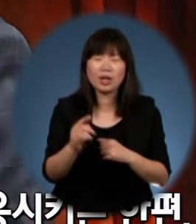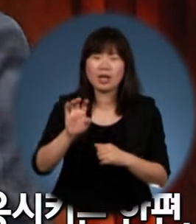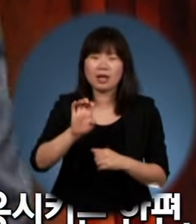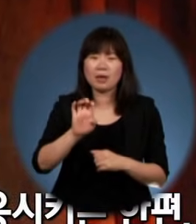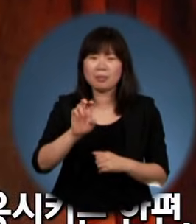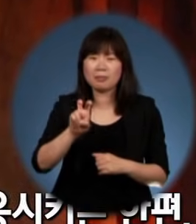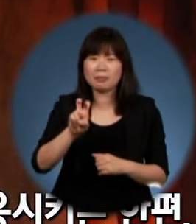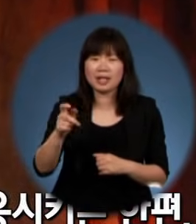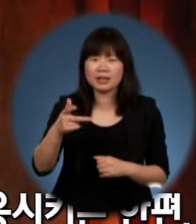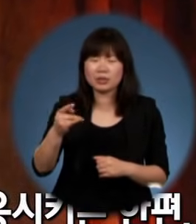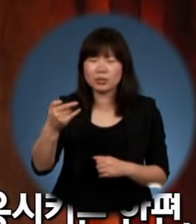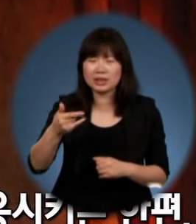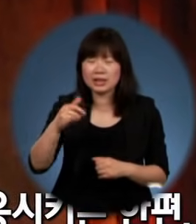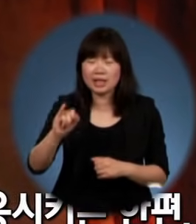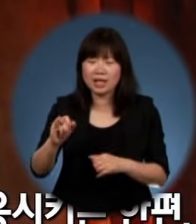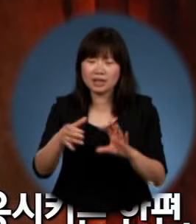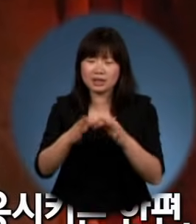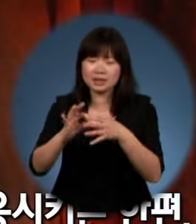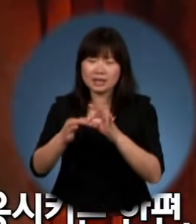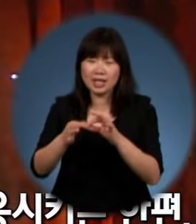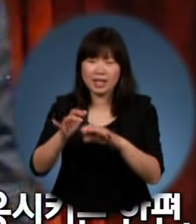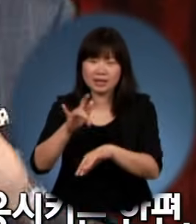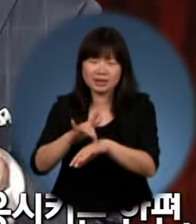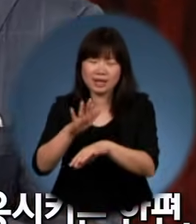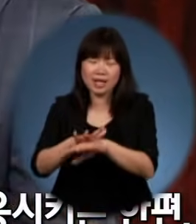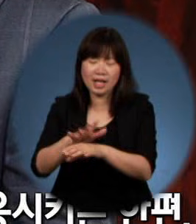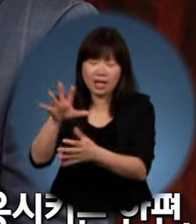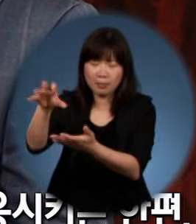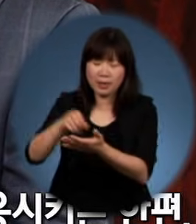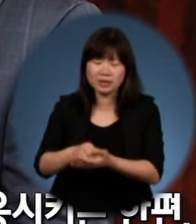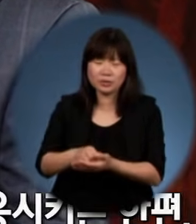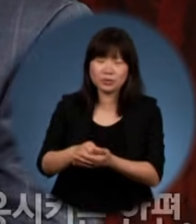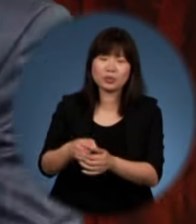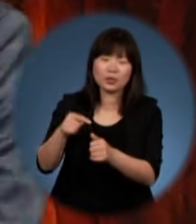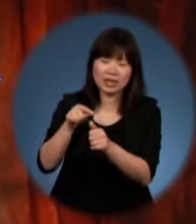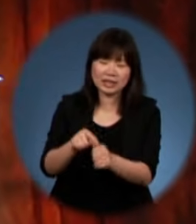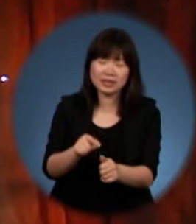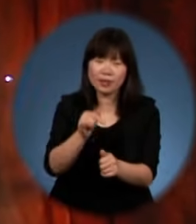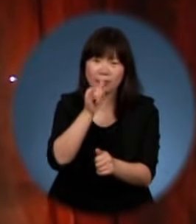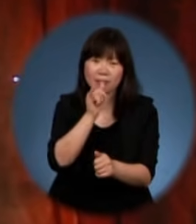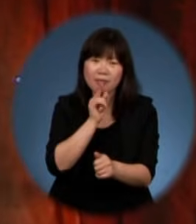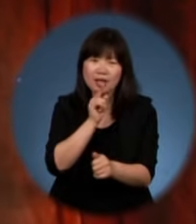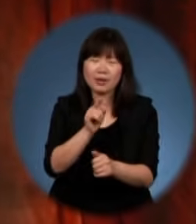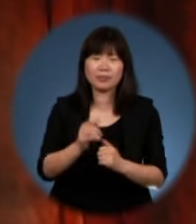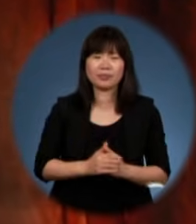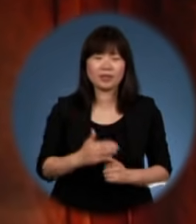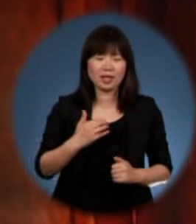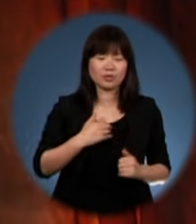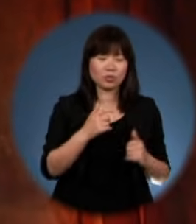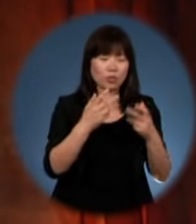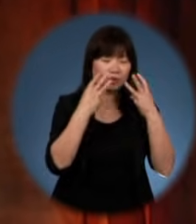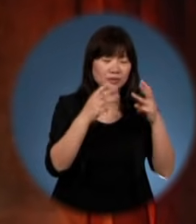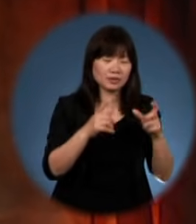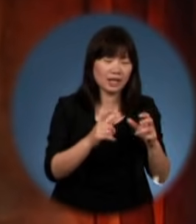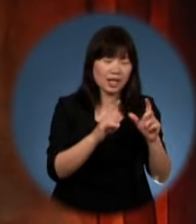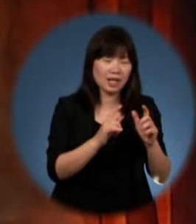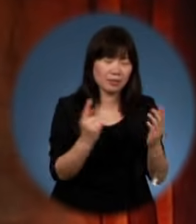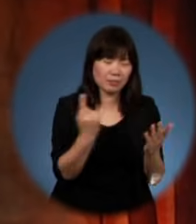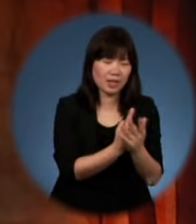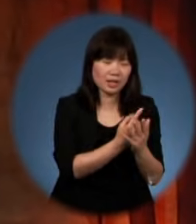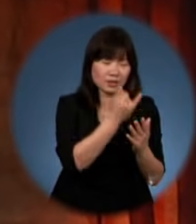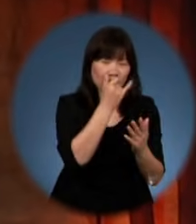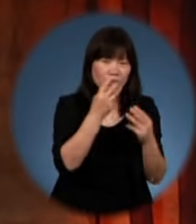관습을 받아들이도록 했다 자기도 이원주 및 왜 삶의 동화되고 원주민들도